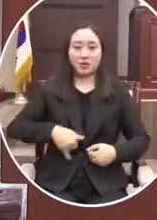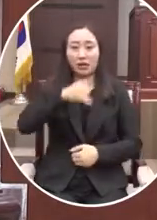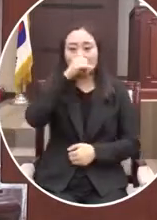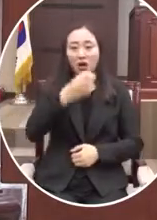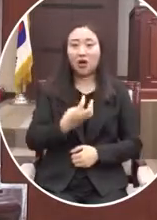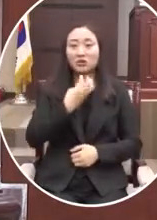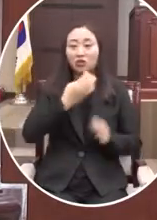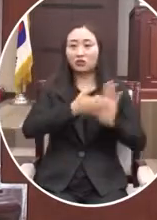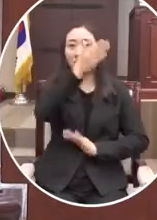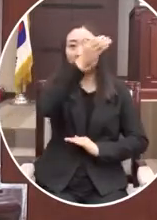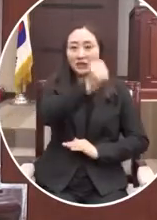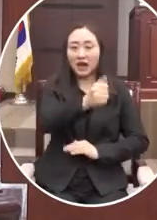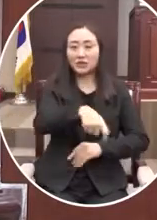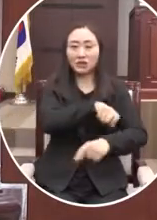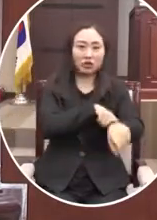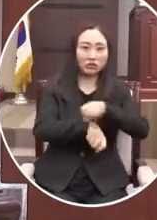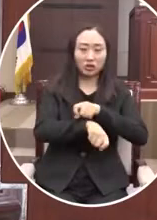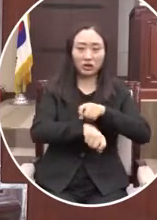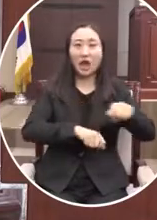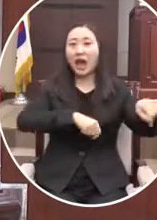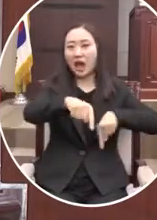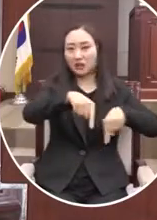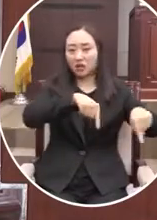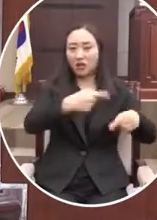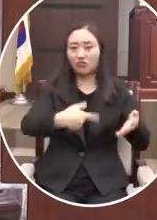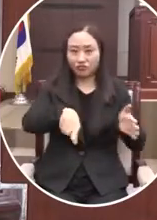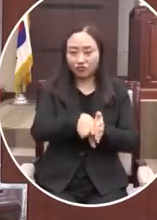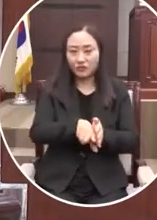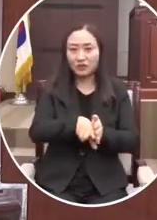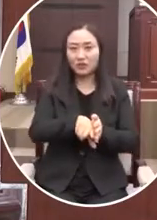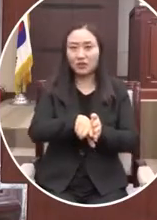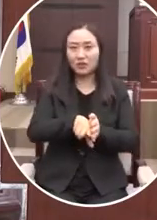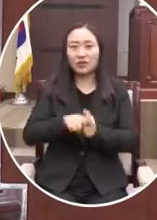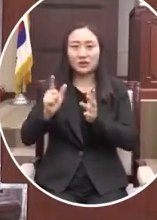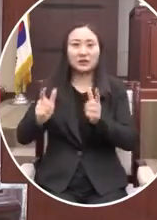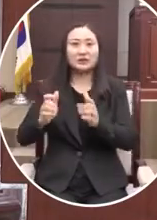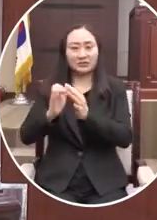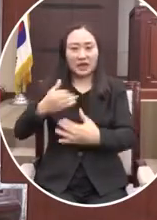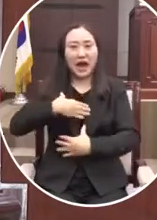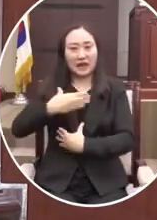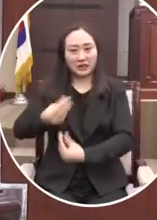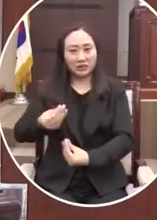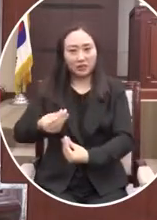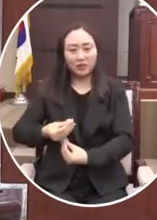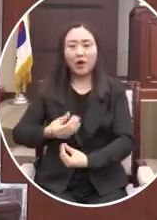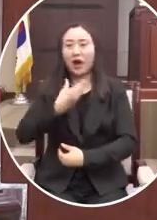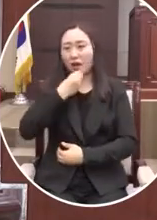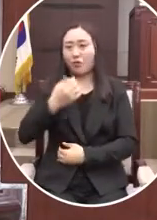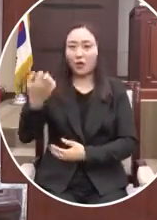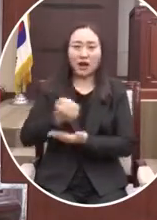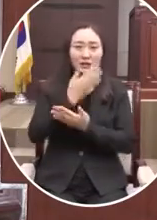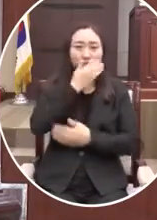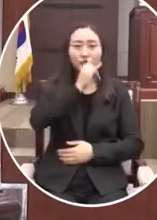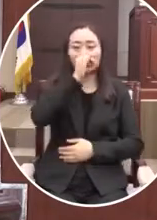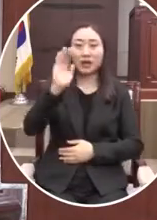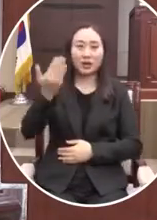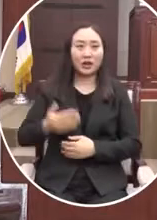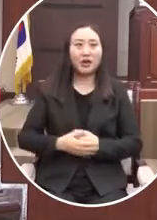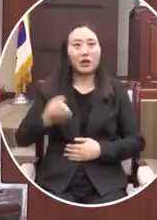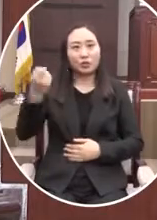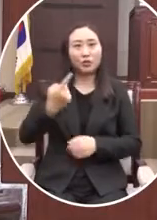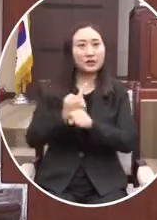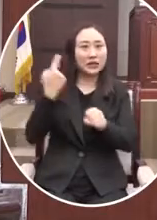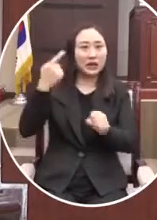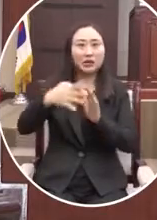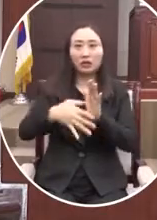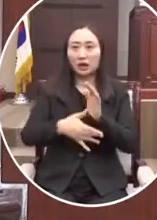오세훈 서울시장은 적극적 행정처분으로 시민들의 안전과 생명을 지켜야만 합니다. 한편 지난